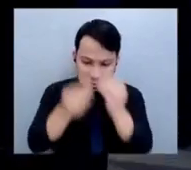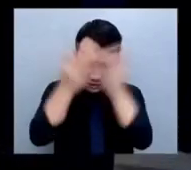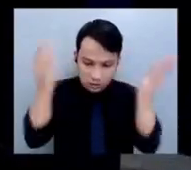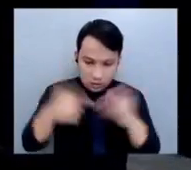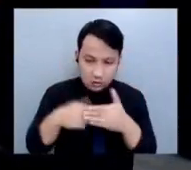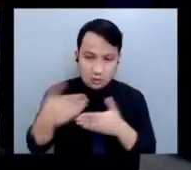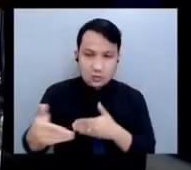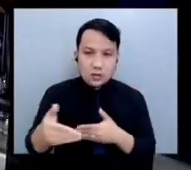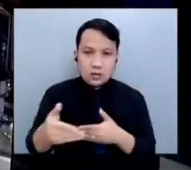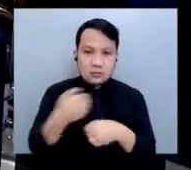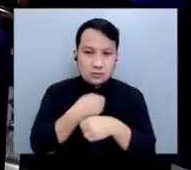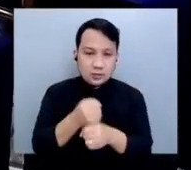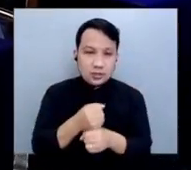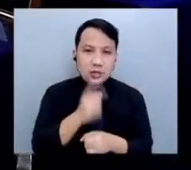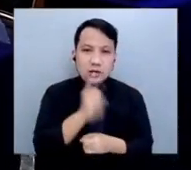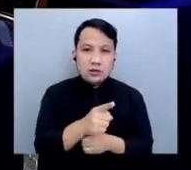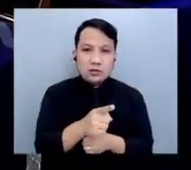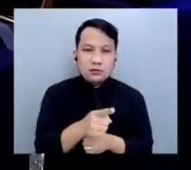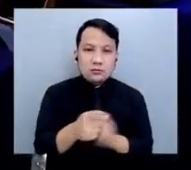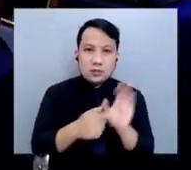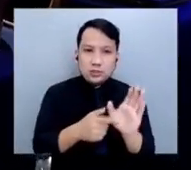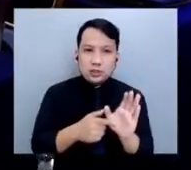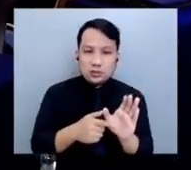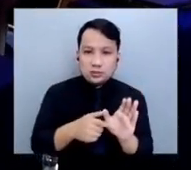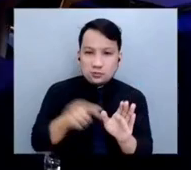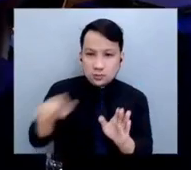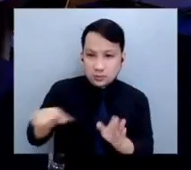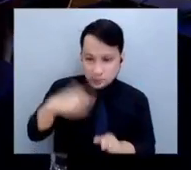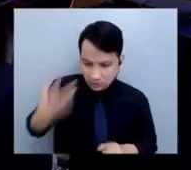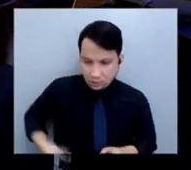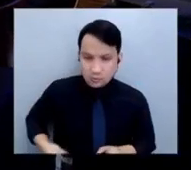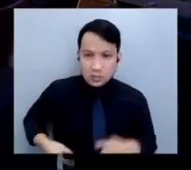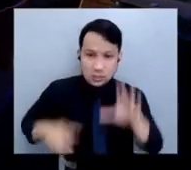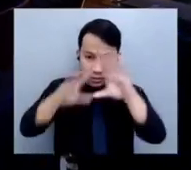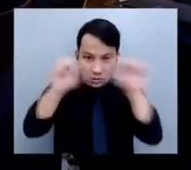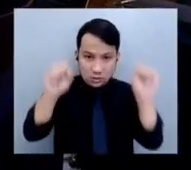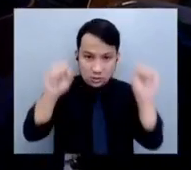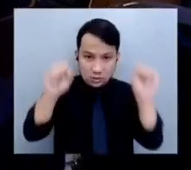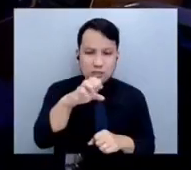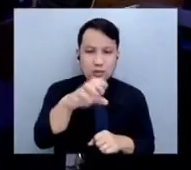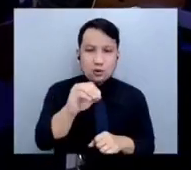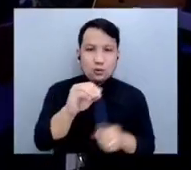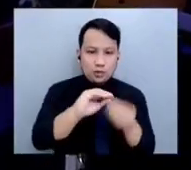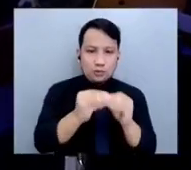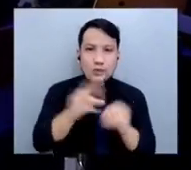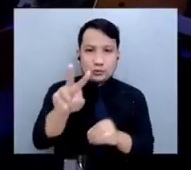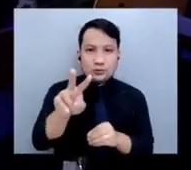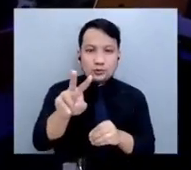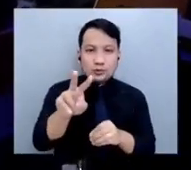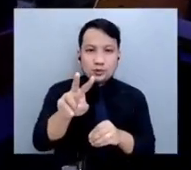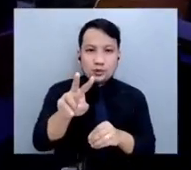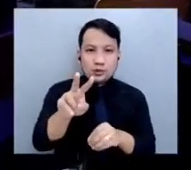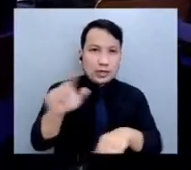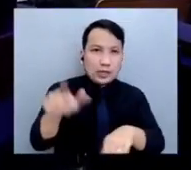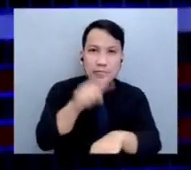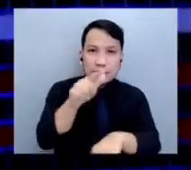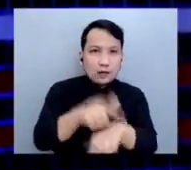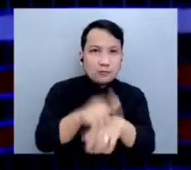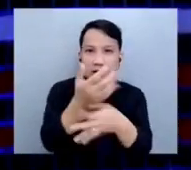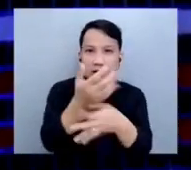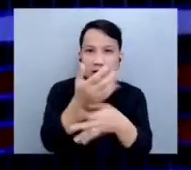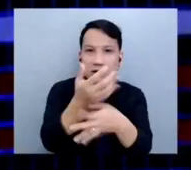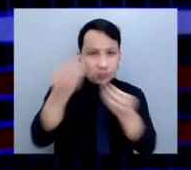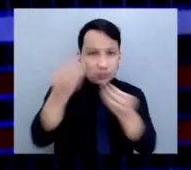creating the Truth Commission Against Graft and Corruption. Si Pangulong Duterte, EO number two, landmark historic about the Freedom of Information